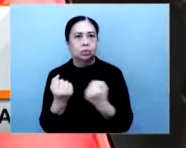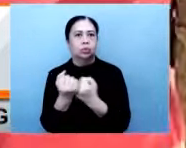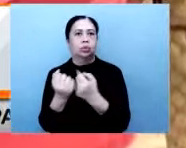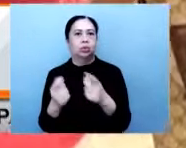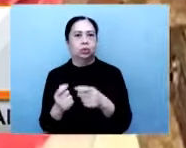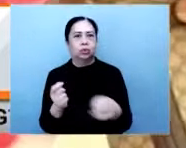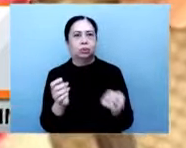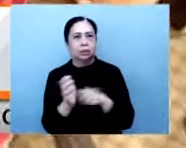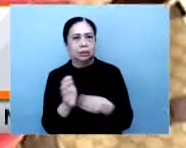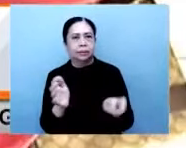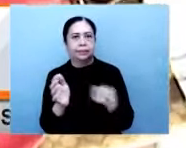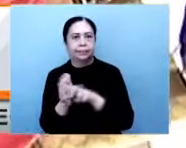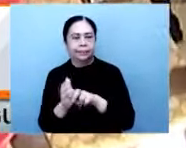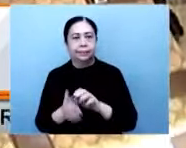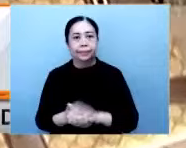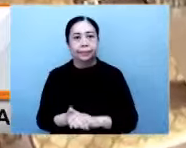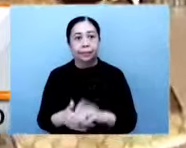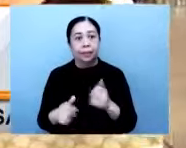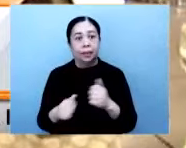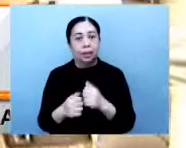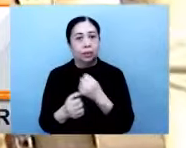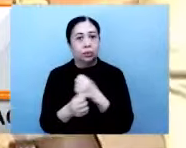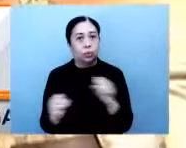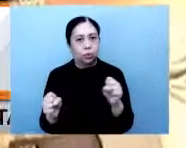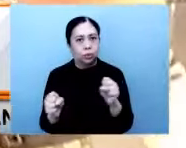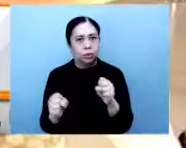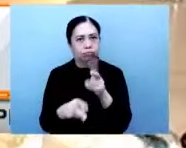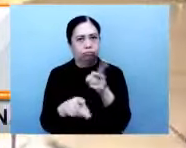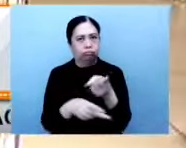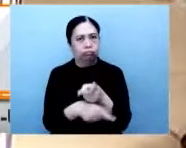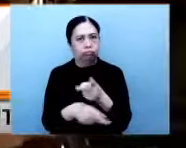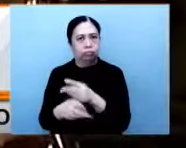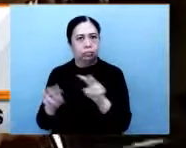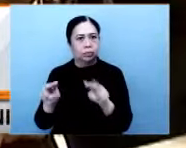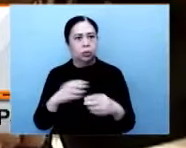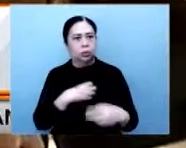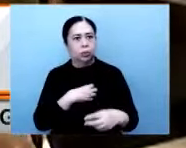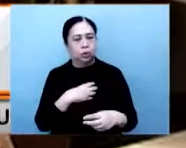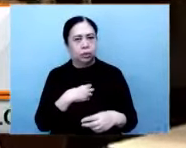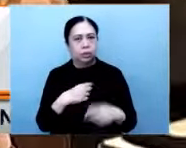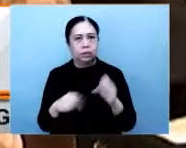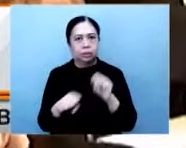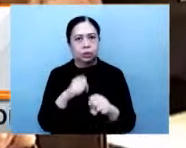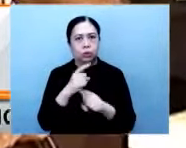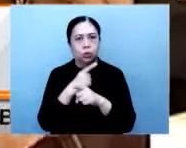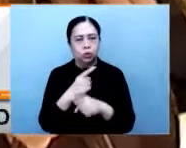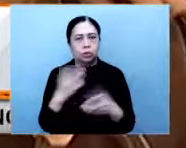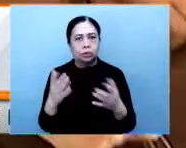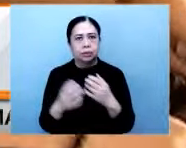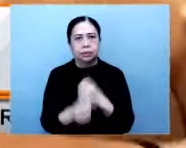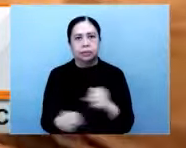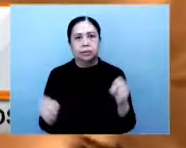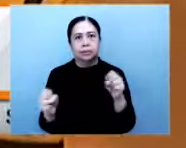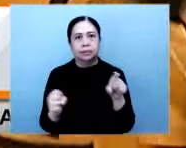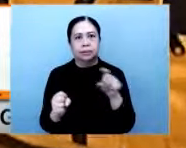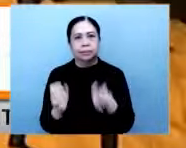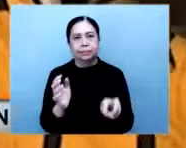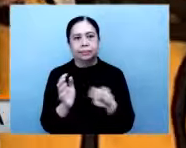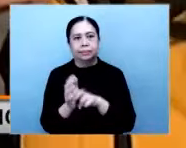po natin. Pagdating naman sa seguridad, nakabantay pa rin ang mga pulis sa mga terminal para mapanatili ang kaligtasan ng mga pasahero.